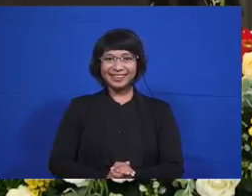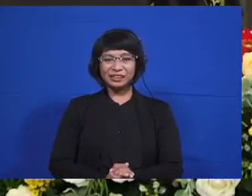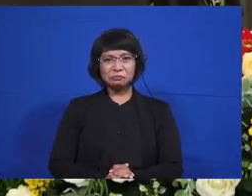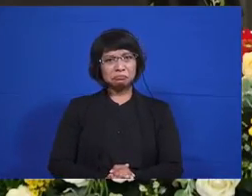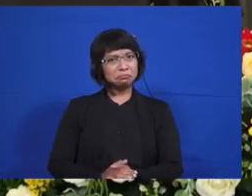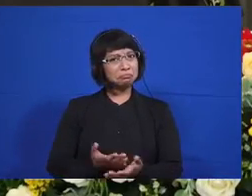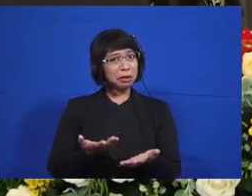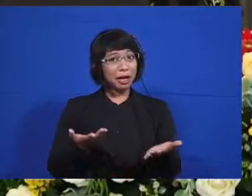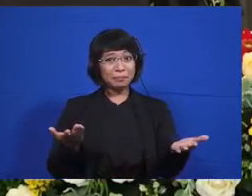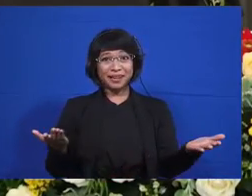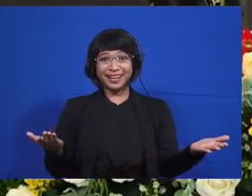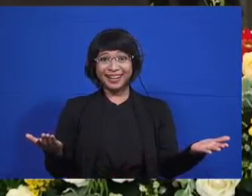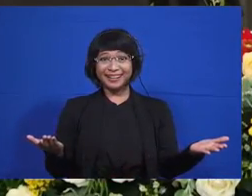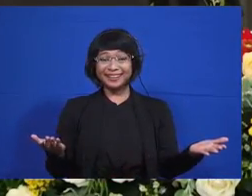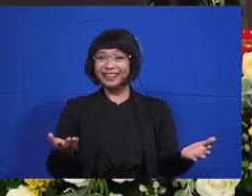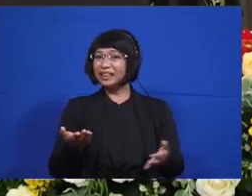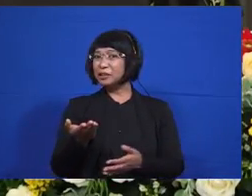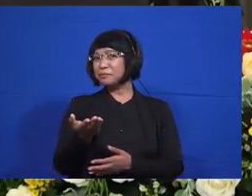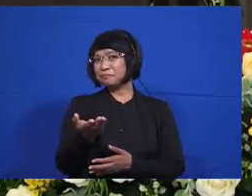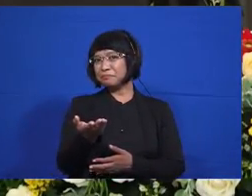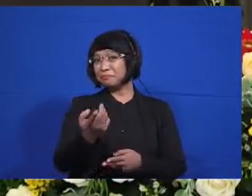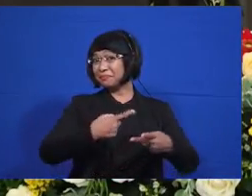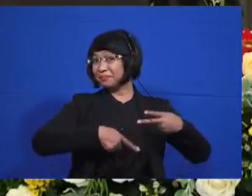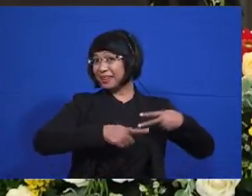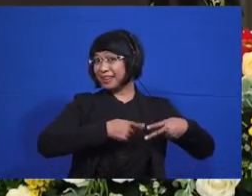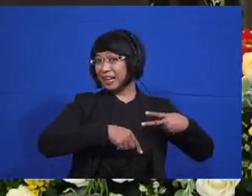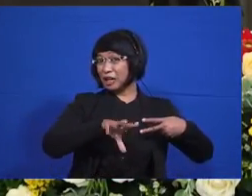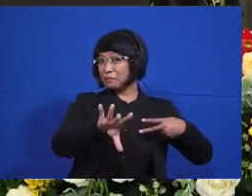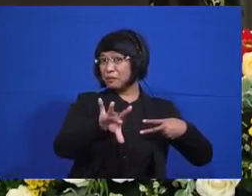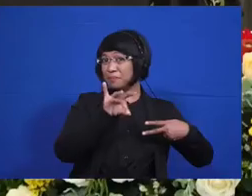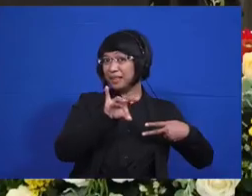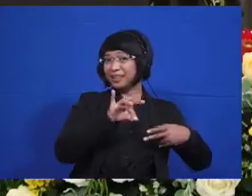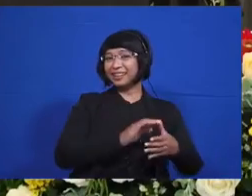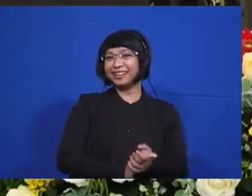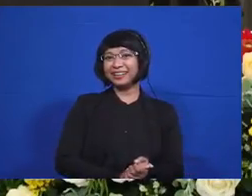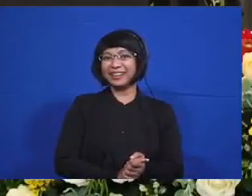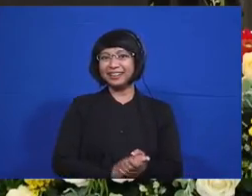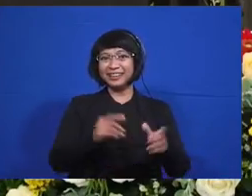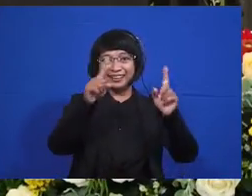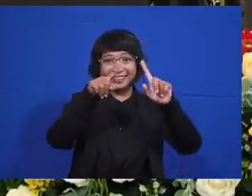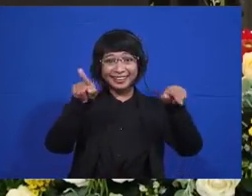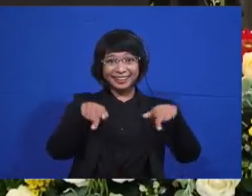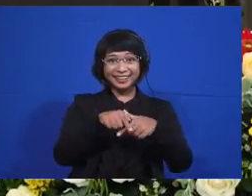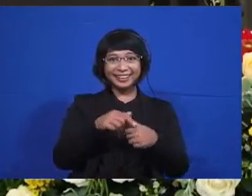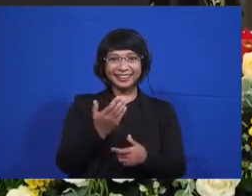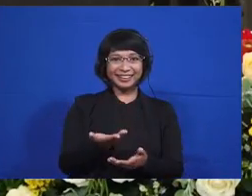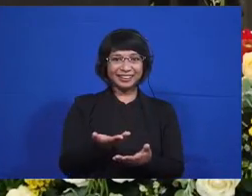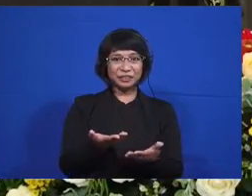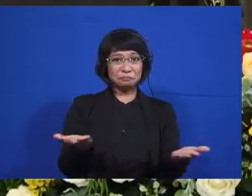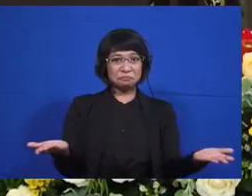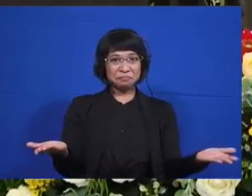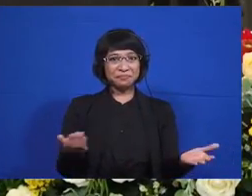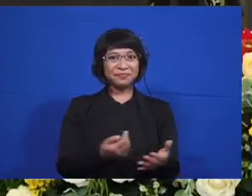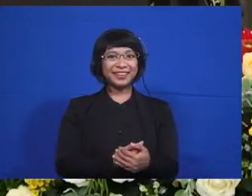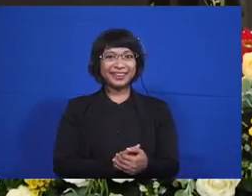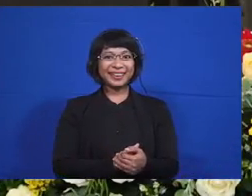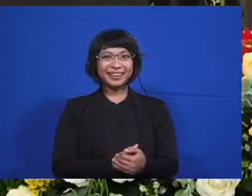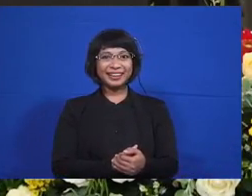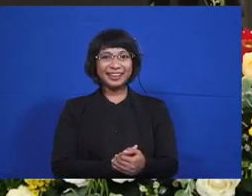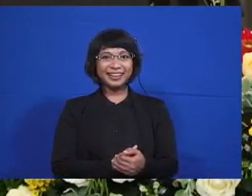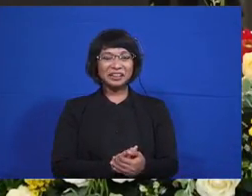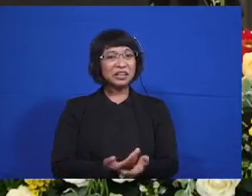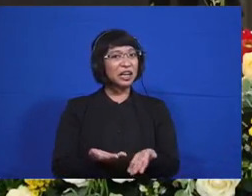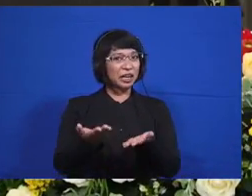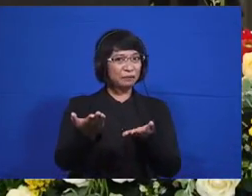Mengapa mereka berdua memilih ungkapan ini atau memilih moto ini? Bisa panjenengan lihat dalam